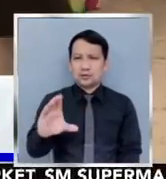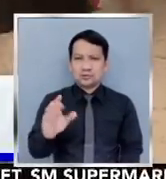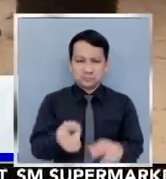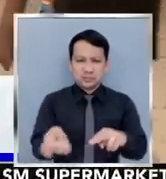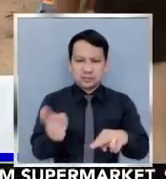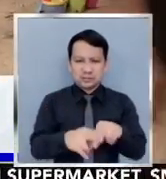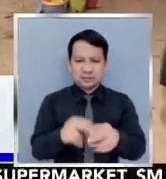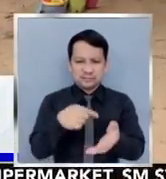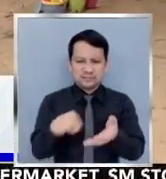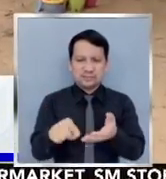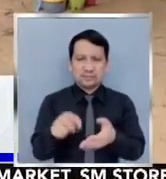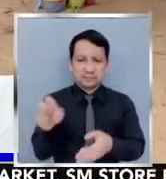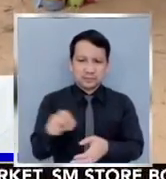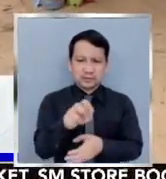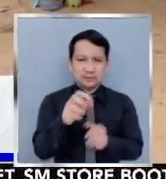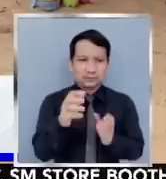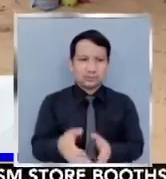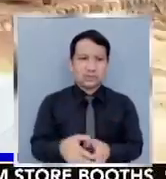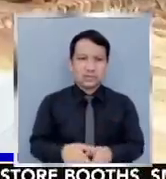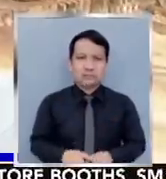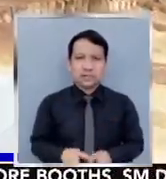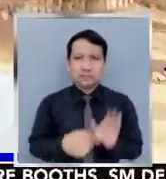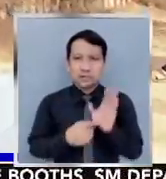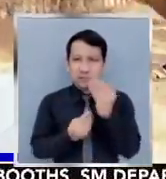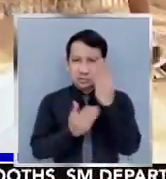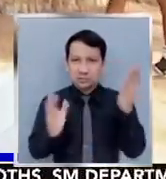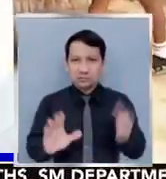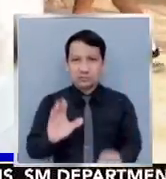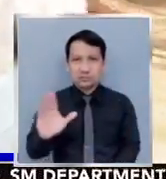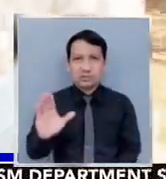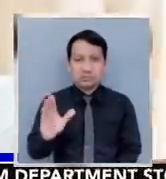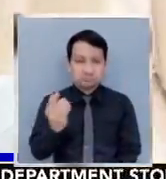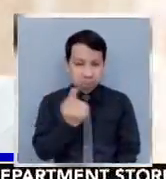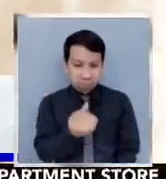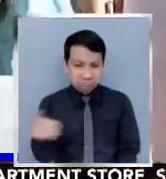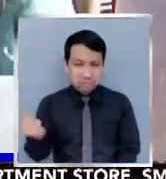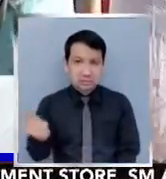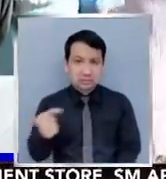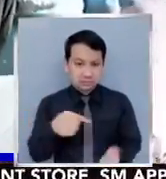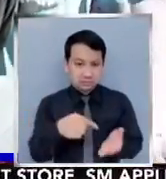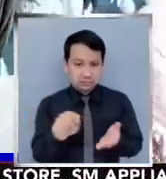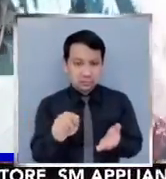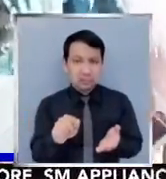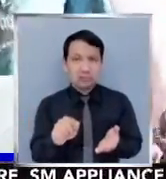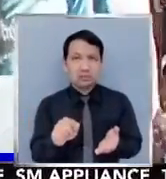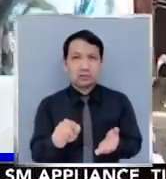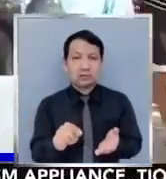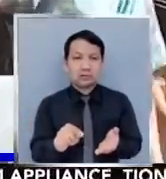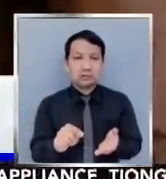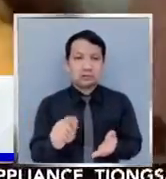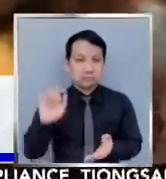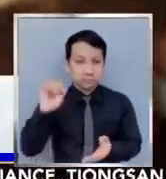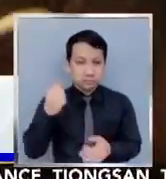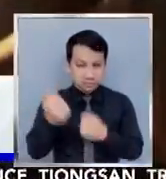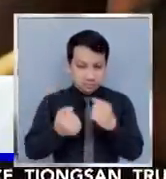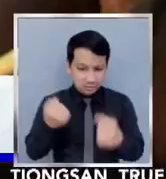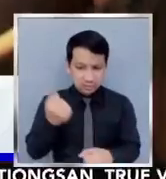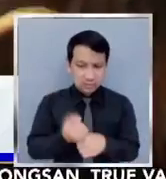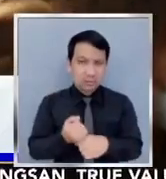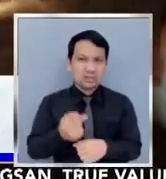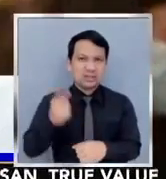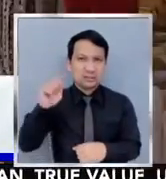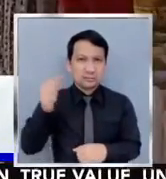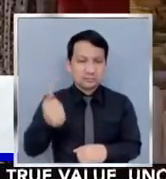mga turista. Bawat establishmento raw doon ay may binabayaran na umunong insurance taon-taon. Ang